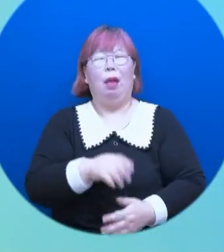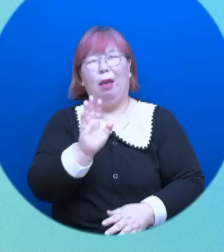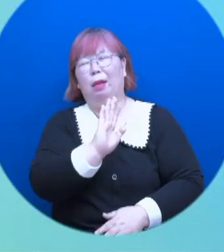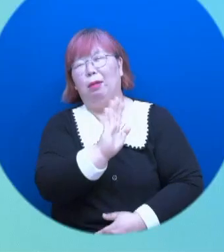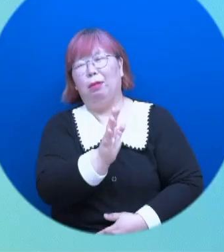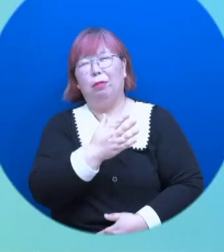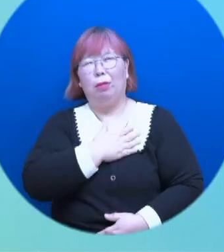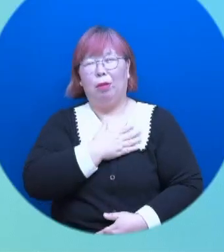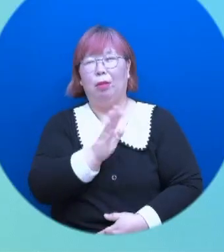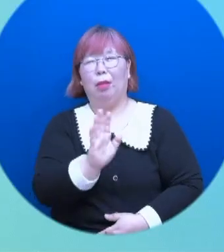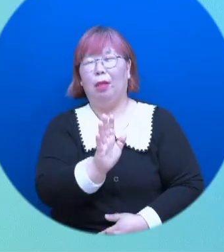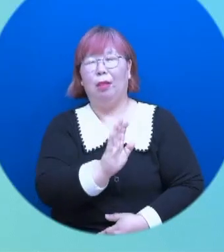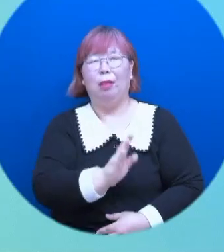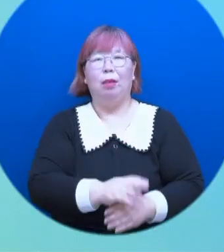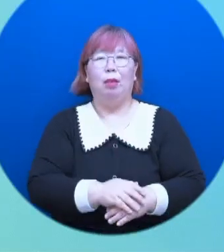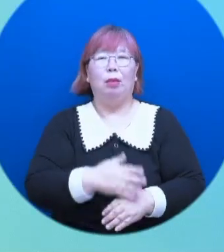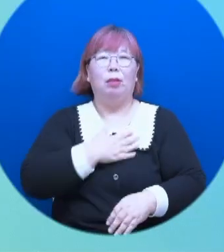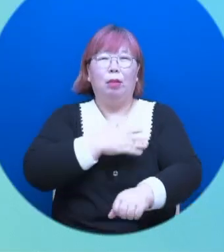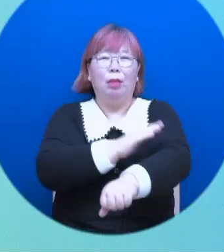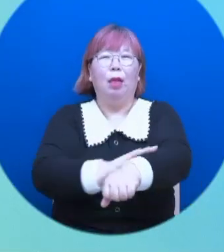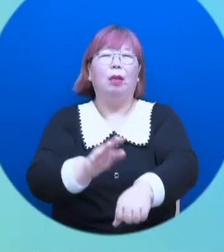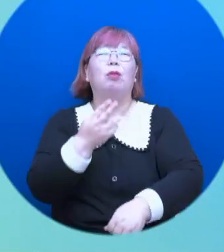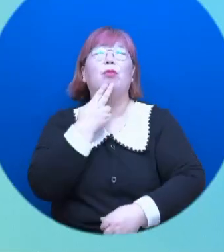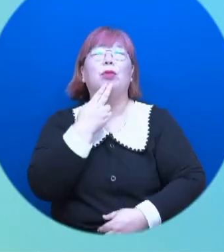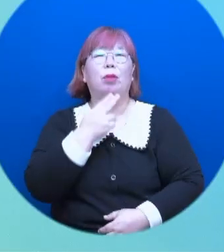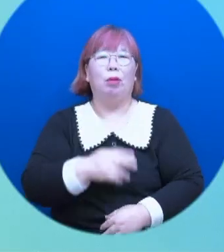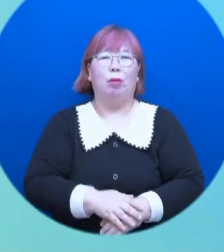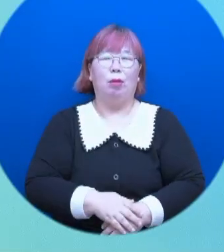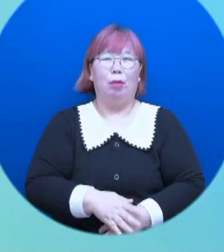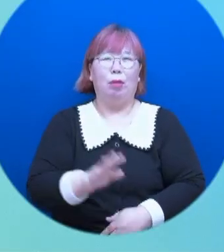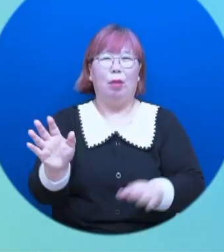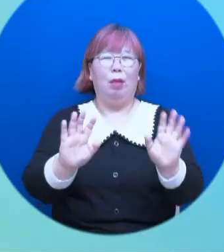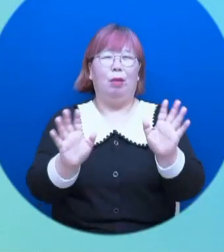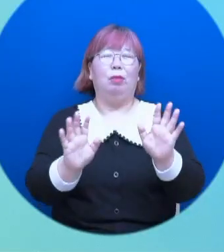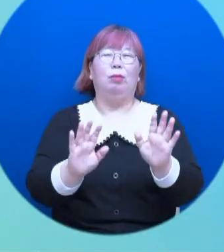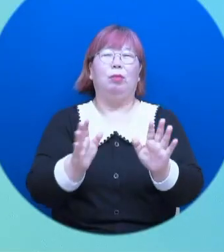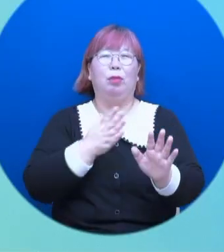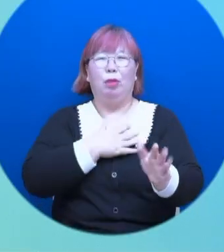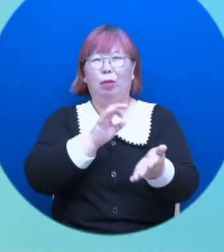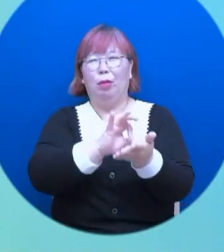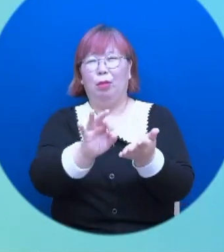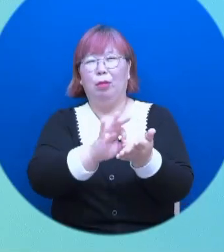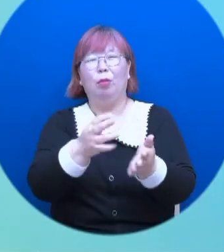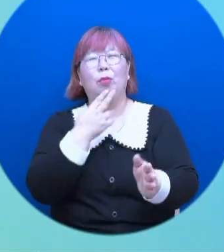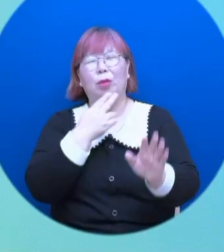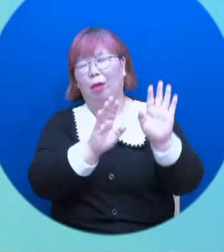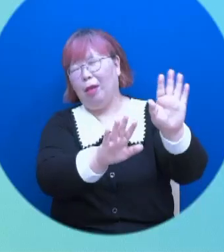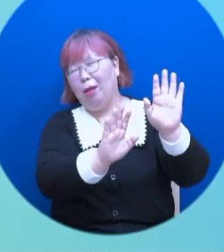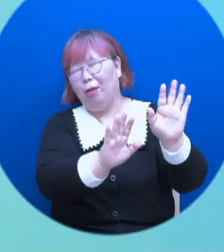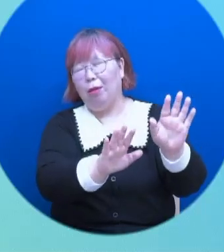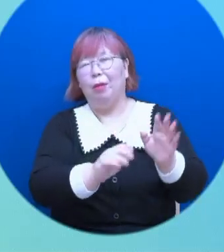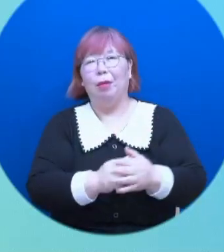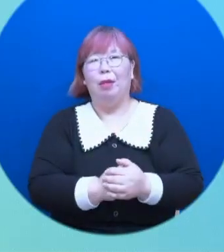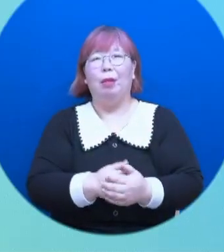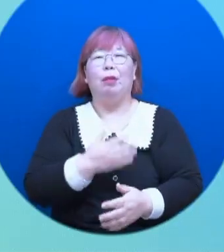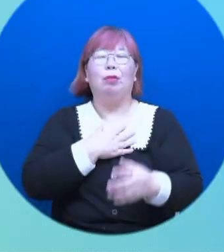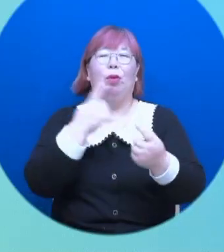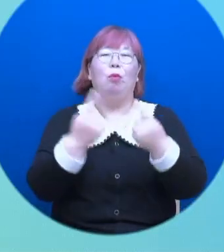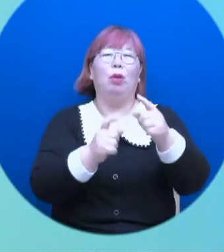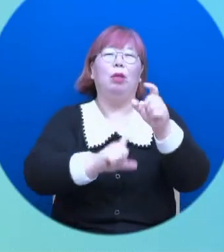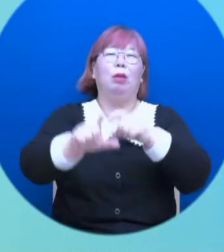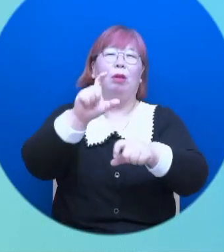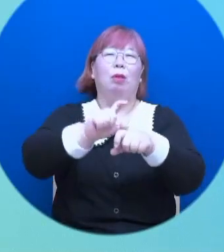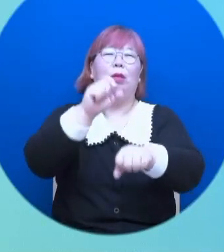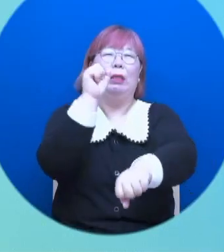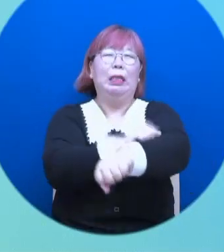저는요, 저 잘하는 거 없어요. 저 쓸모 없습니다. 저보다 잘하는 사람